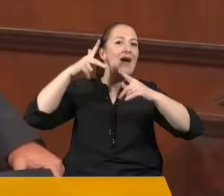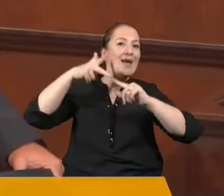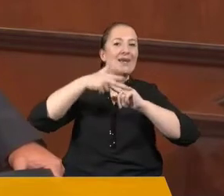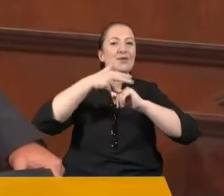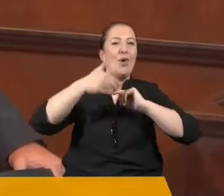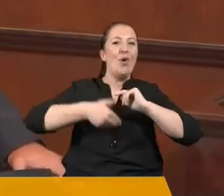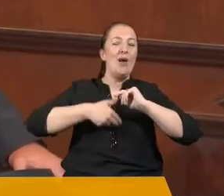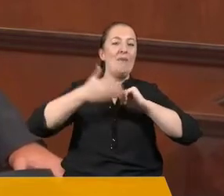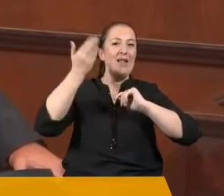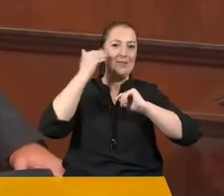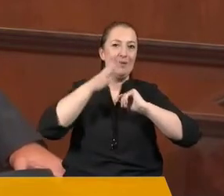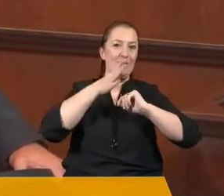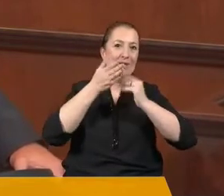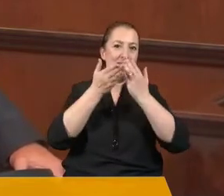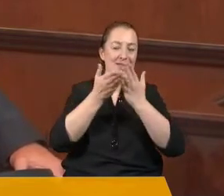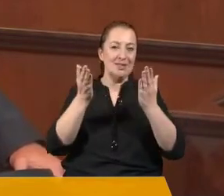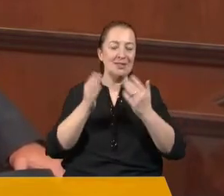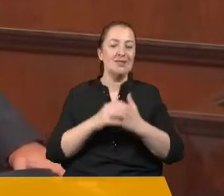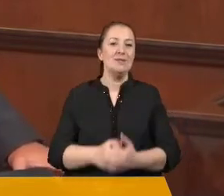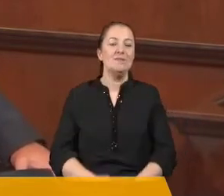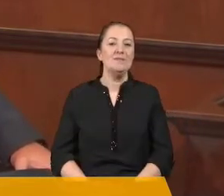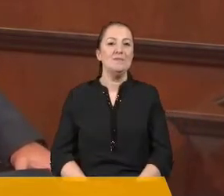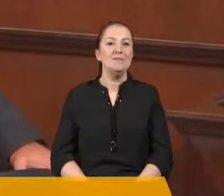Arkadaşlar, karşılıklı değil lütfen.